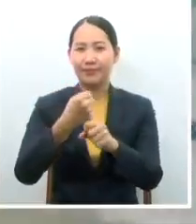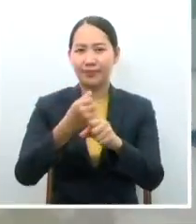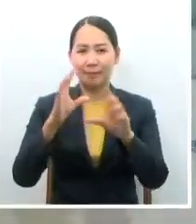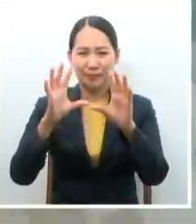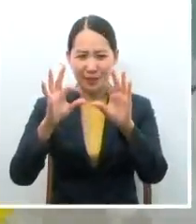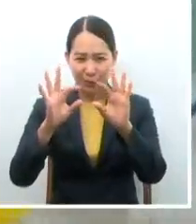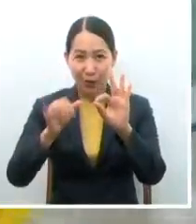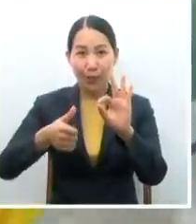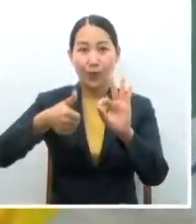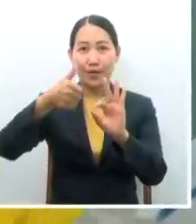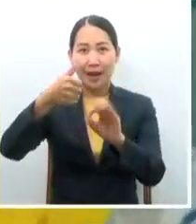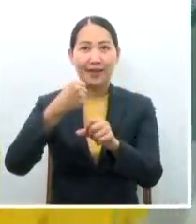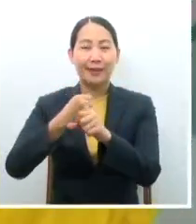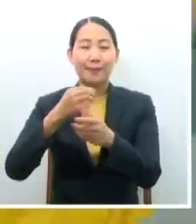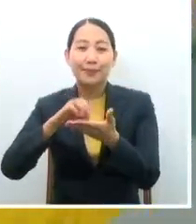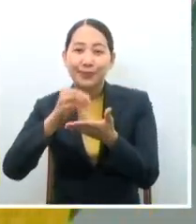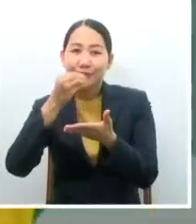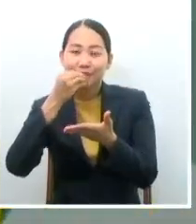ค่ะ